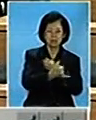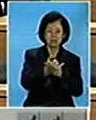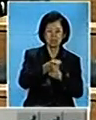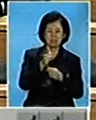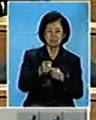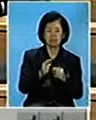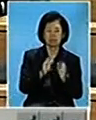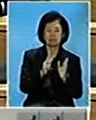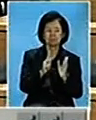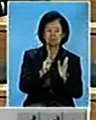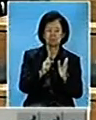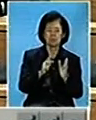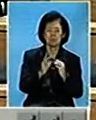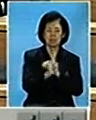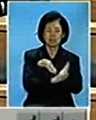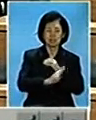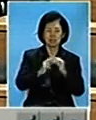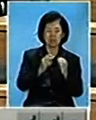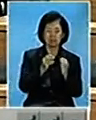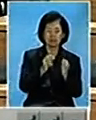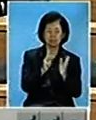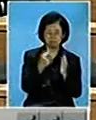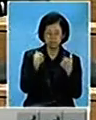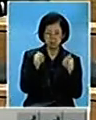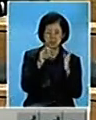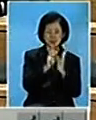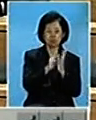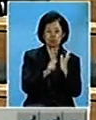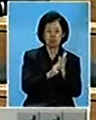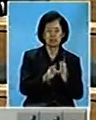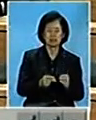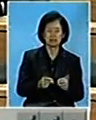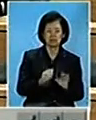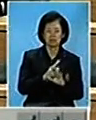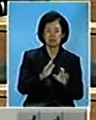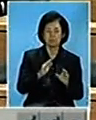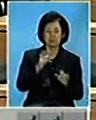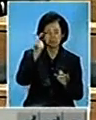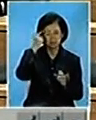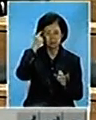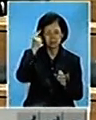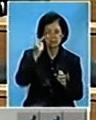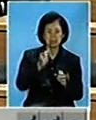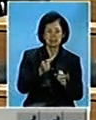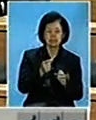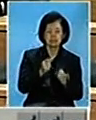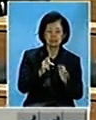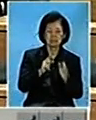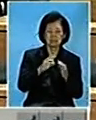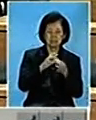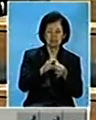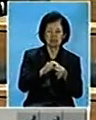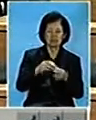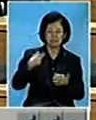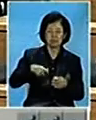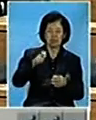ติรัฐอย่างแท้จริงผมไม่เชื่อในระบบตุลาการพิวัตรผมเชื่ออย่างเดียวว่าความมืดมิ